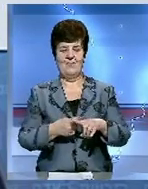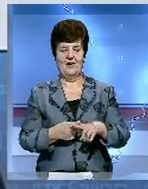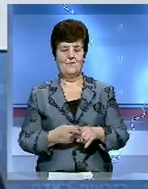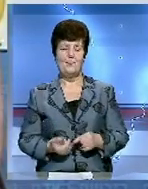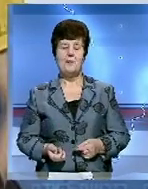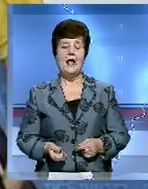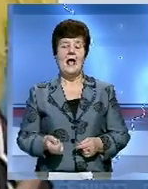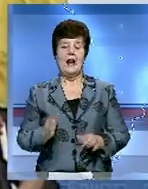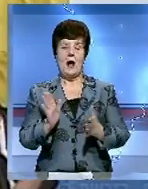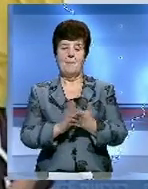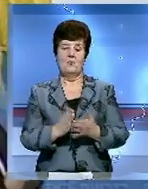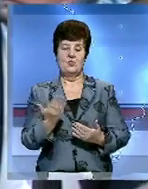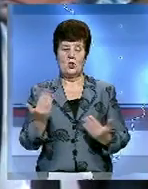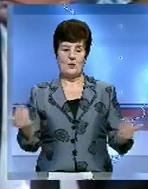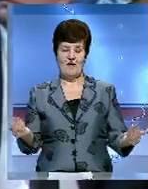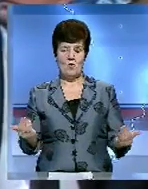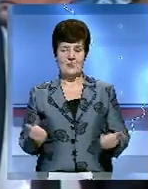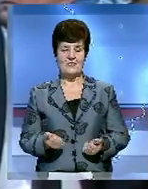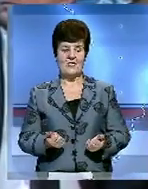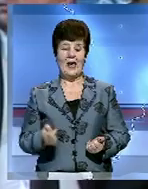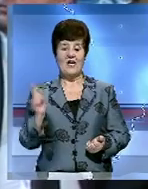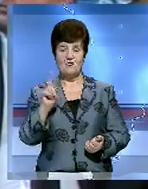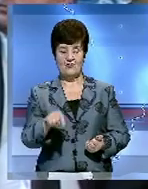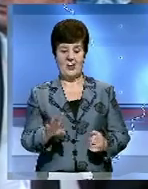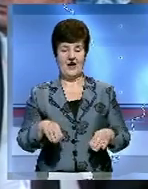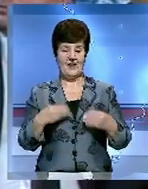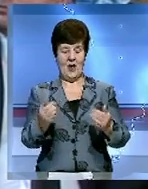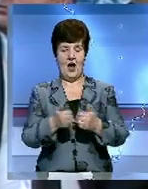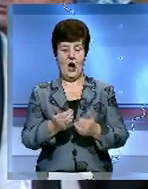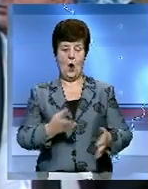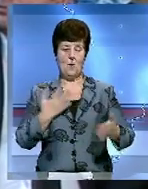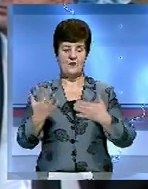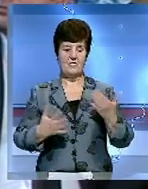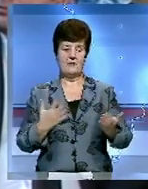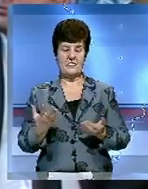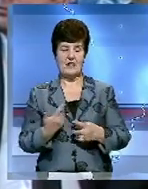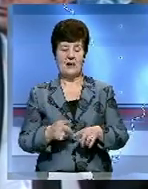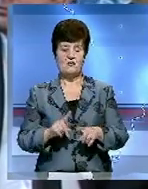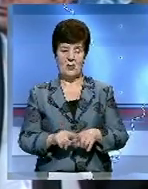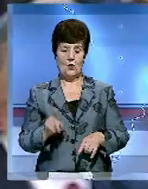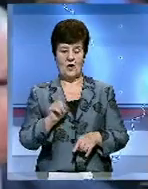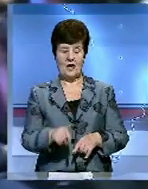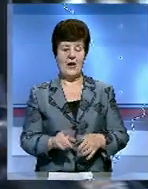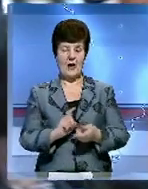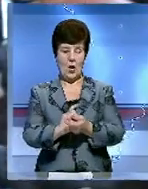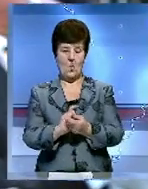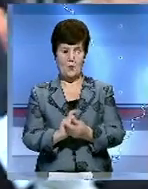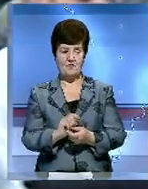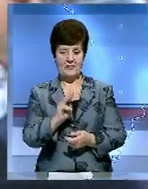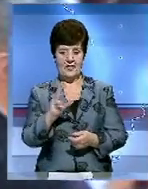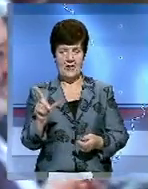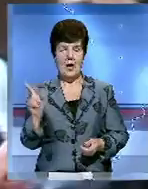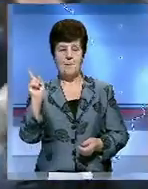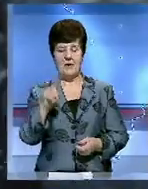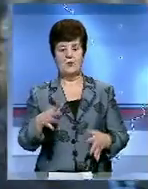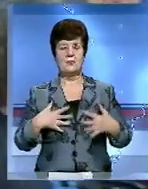dumneavoastră, cei care au dat o notă de optimism celor care luptă pentru sănătatea